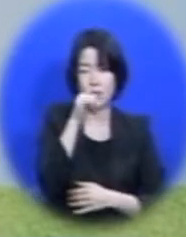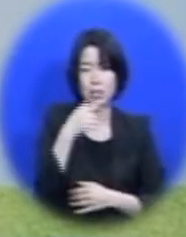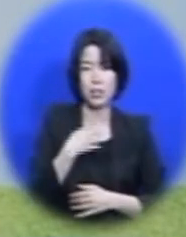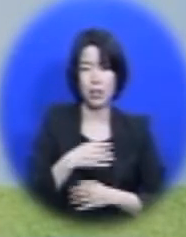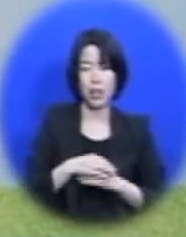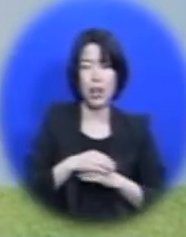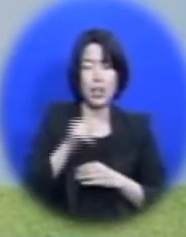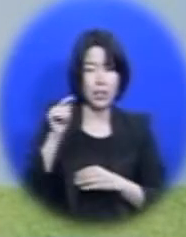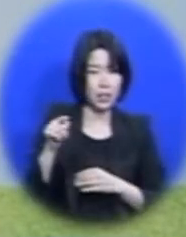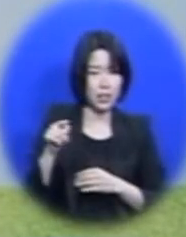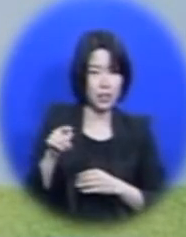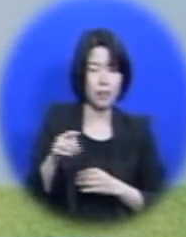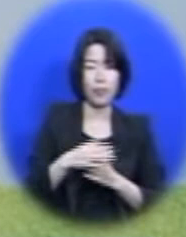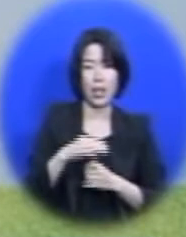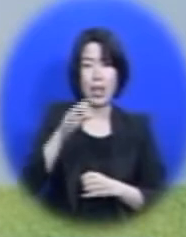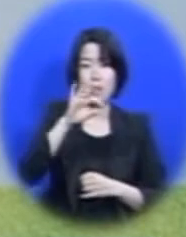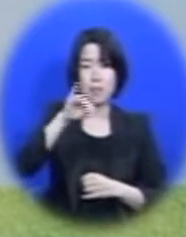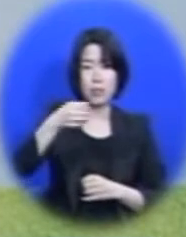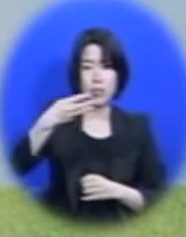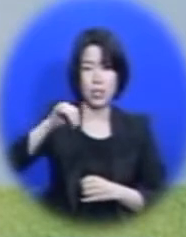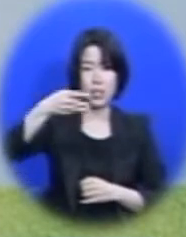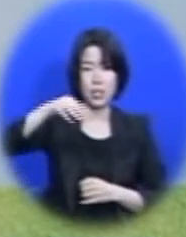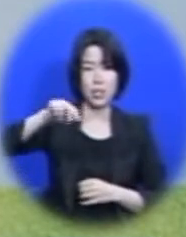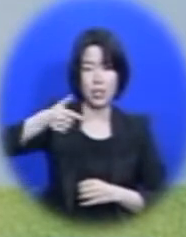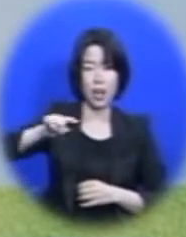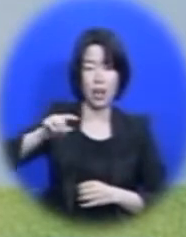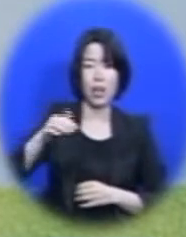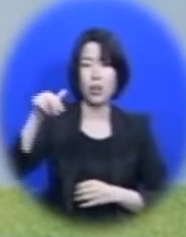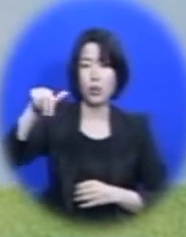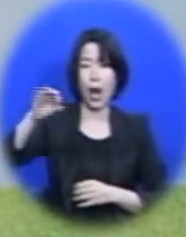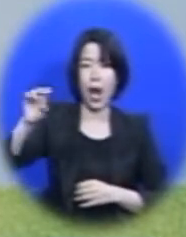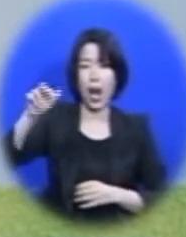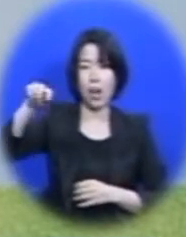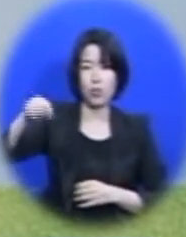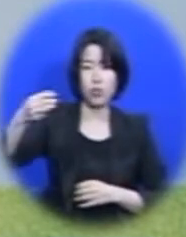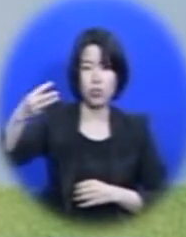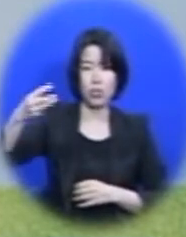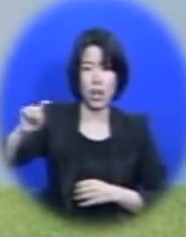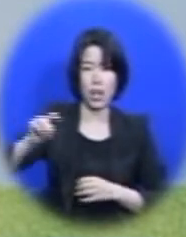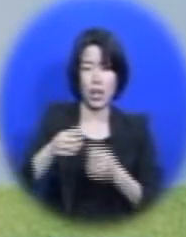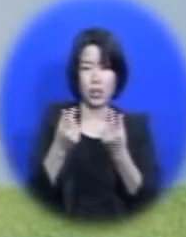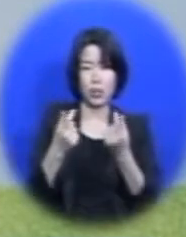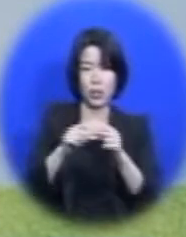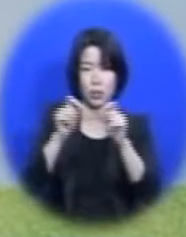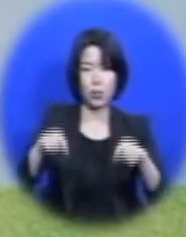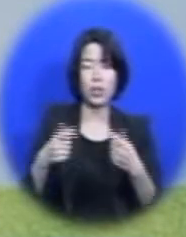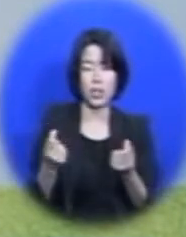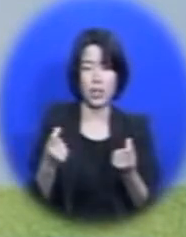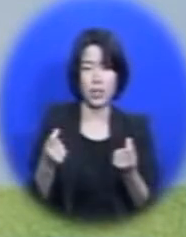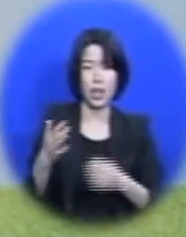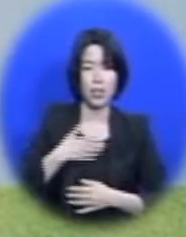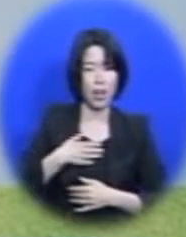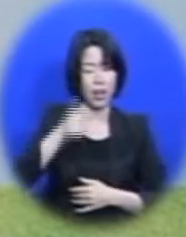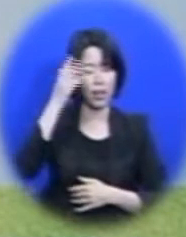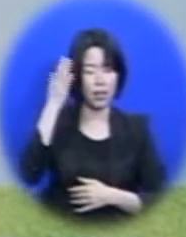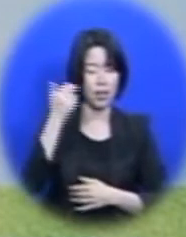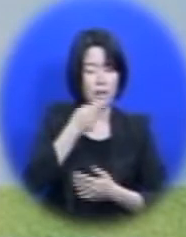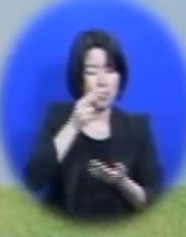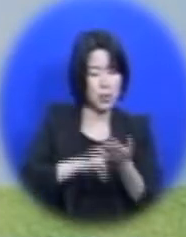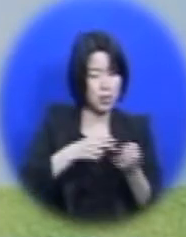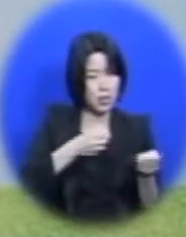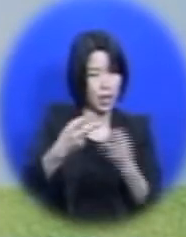나에게 있어서 브리스가와 아굴라 같은 동역자가 되었다. 그날 내가 15장의 편지를 붙였다면